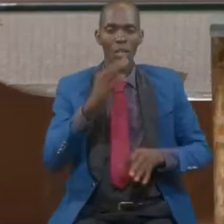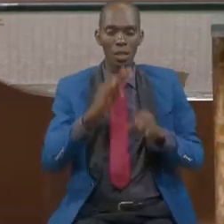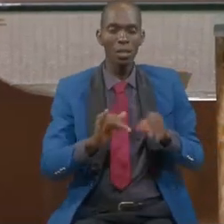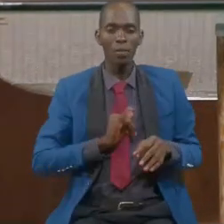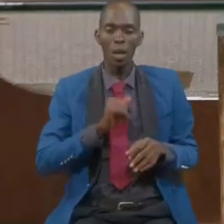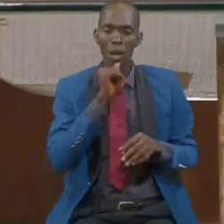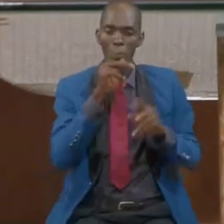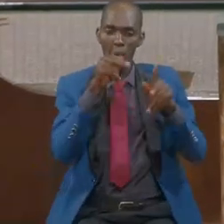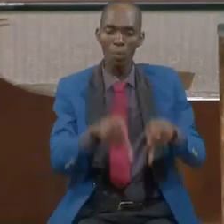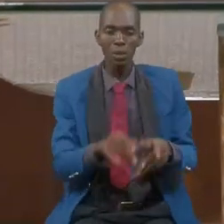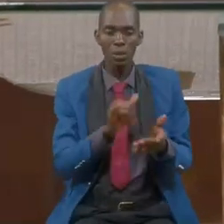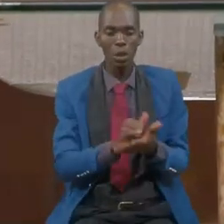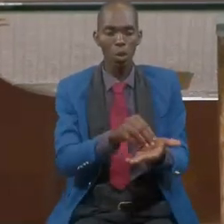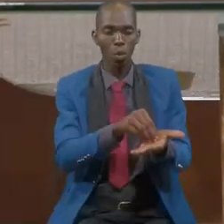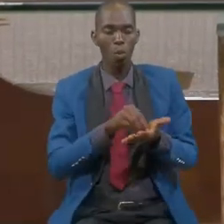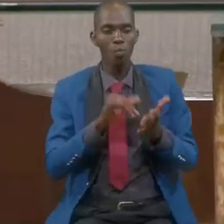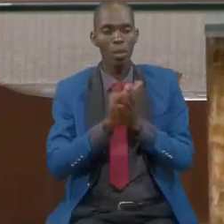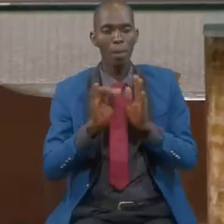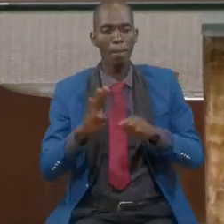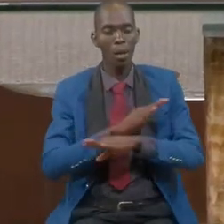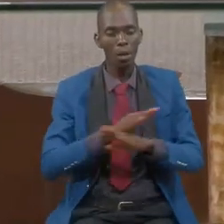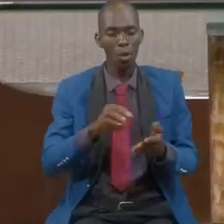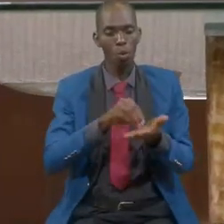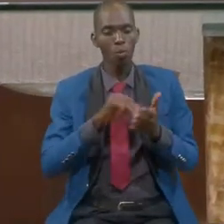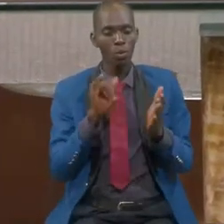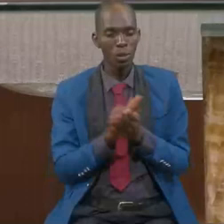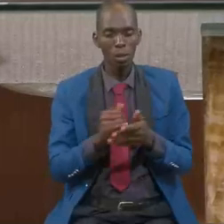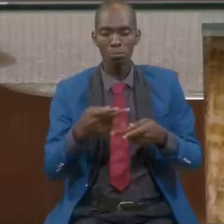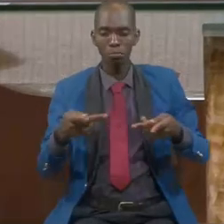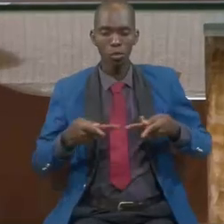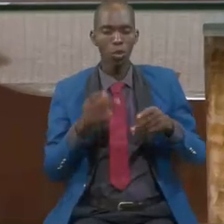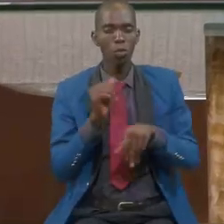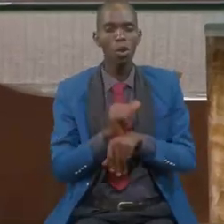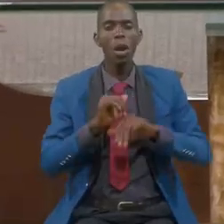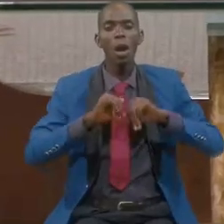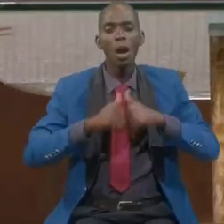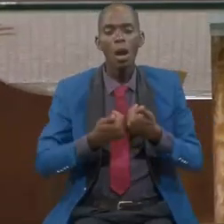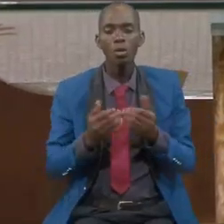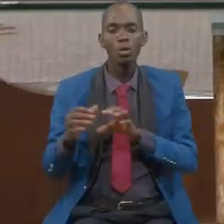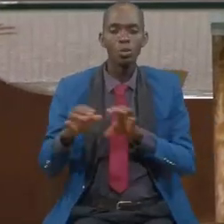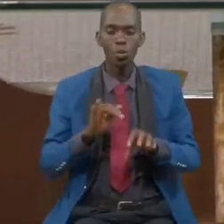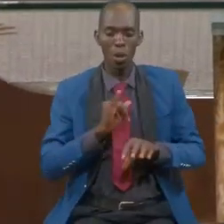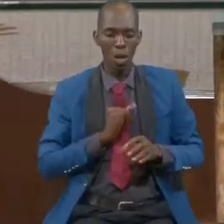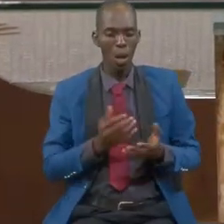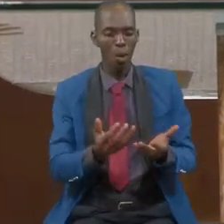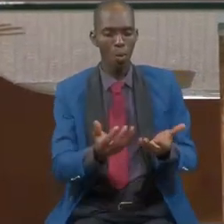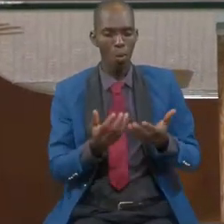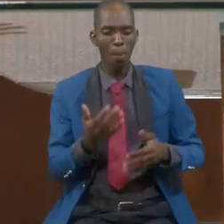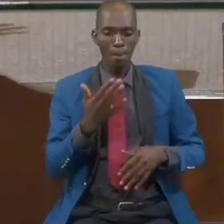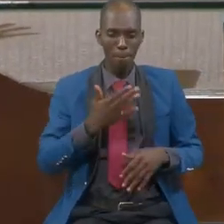qui a cette compagnie, cette société, cette somme d'argent, j'ai ces employés-là,